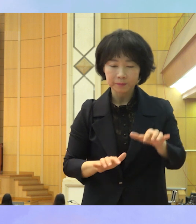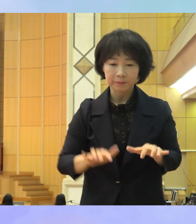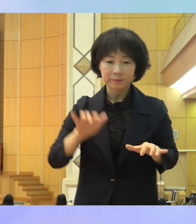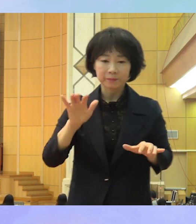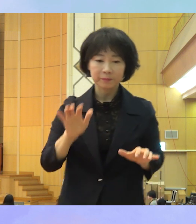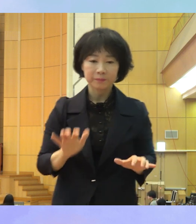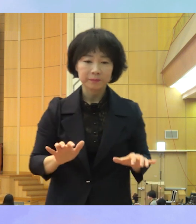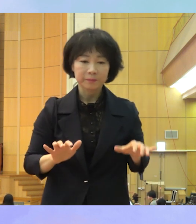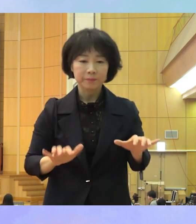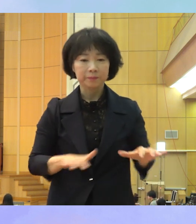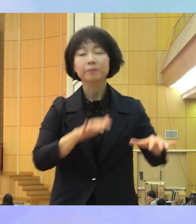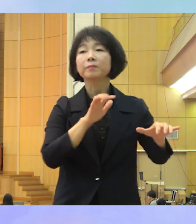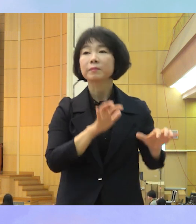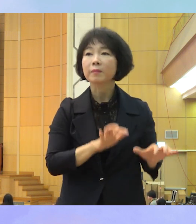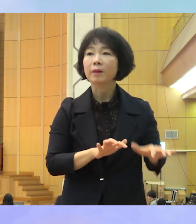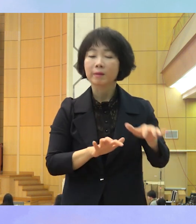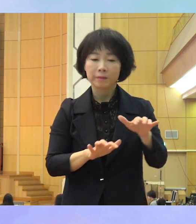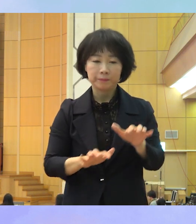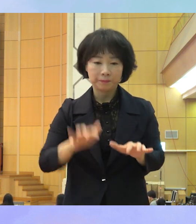찬양합니다. 나의 등 뒤에서,